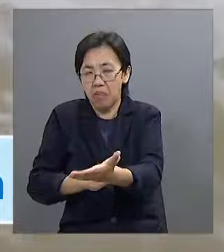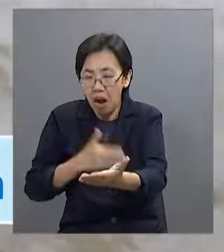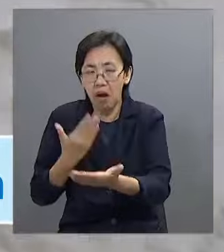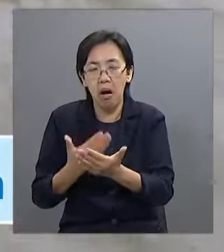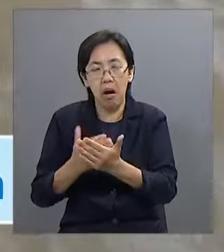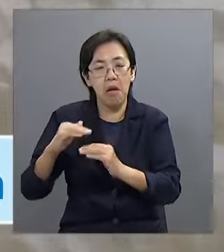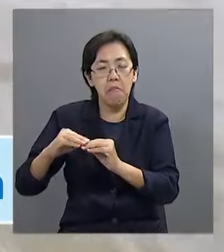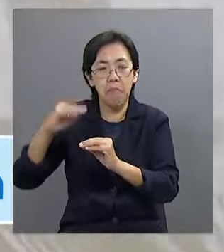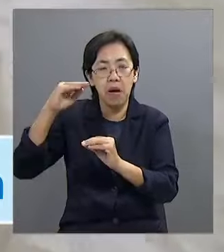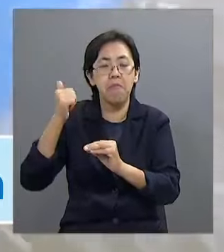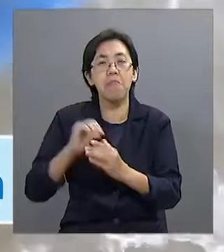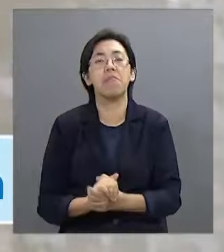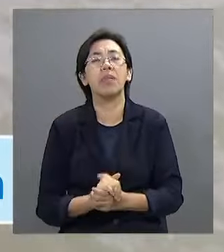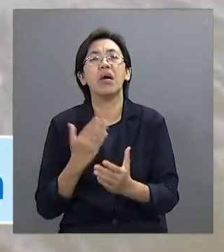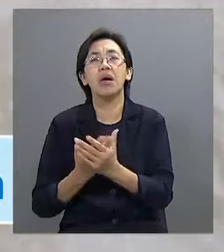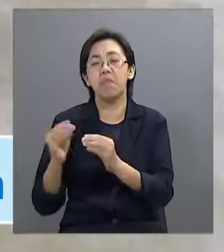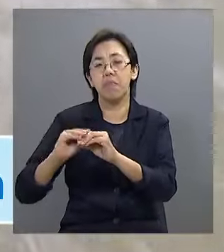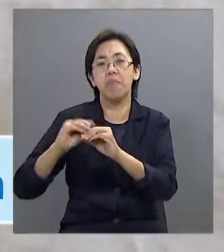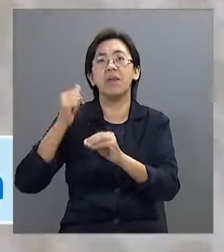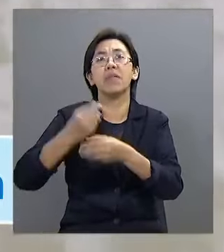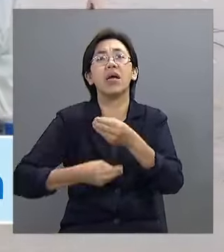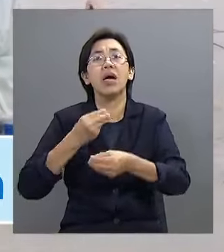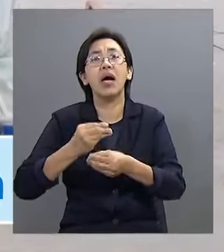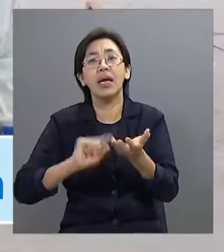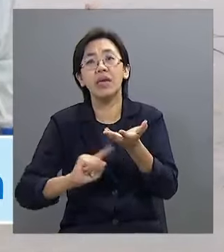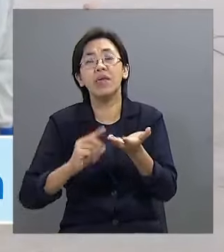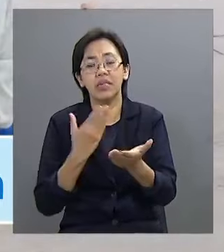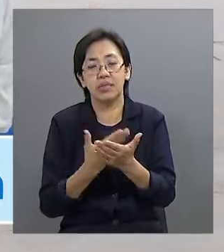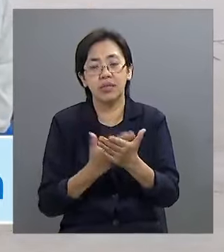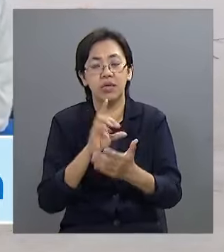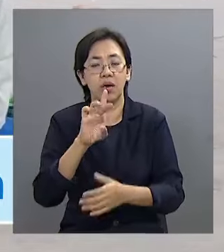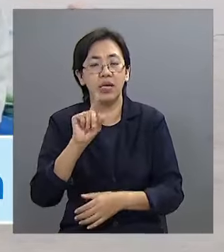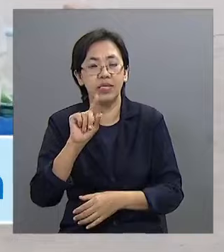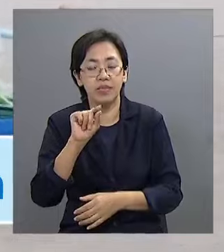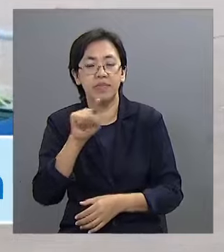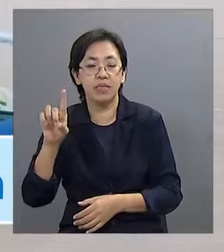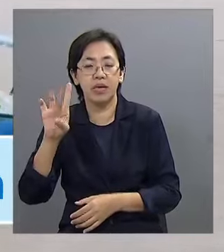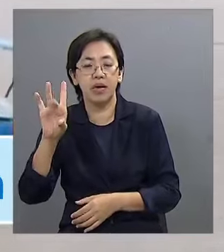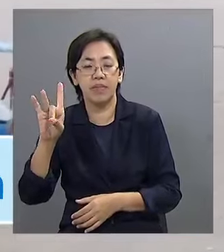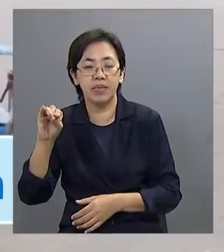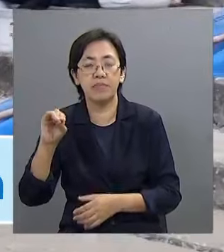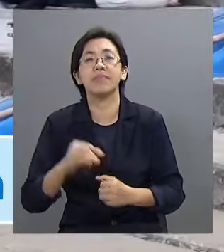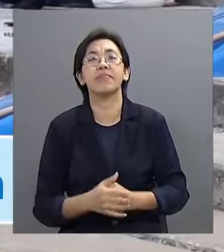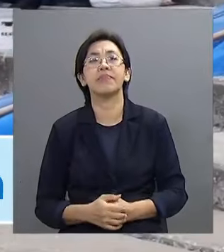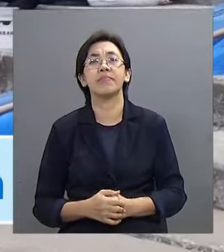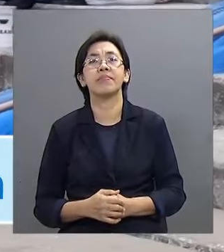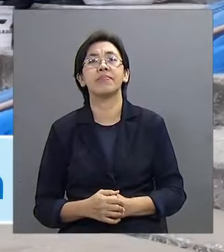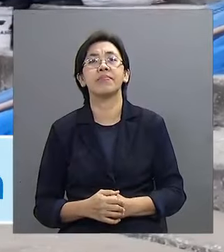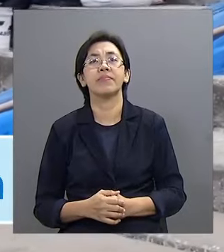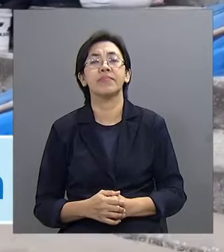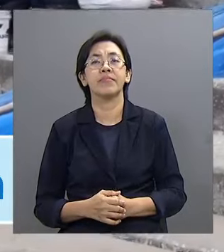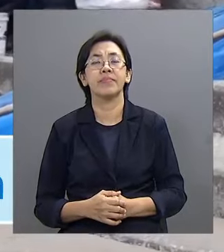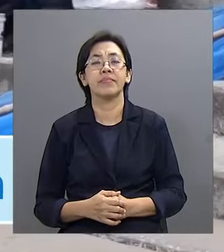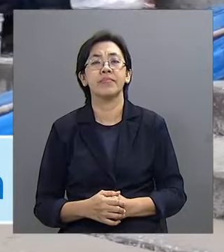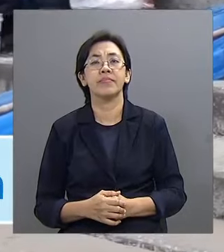แล้วก็เพิ่มมูลค่าขายอยู่ที่กิโลกรัมละ120ถึง180บาทเท่านั้นเองค่ะ คุณลุงสมโพจน์เอี่ยมสะอาดครับยังดูแข็งแ